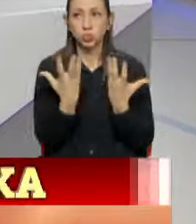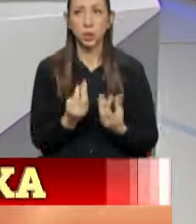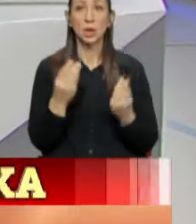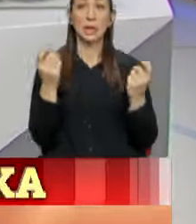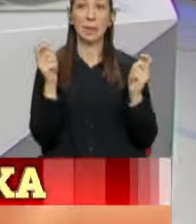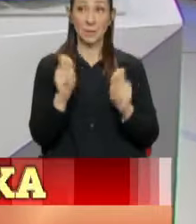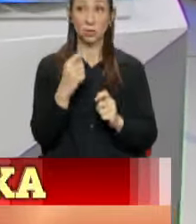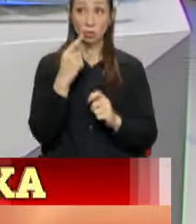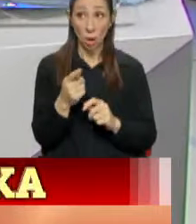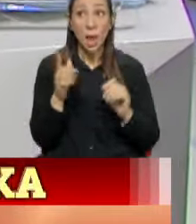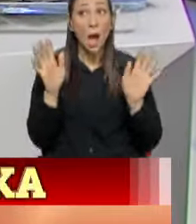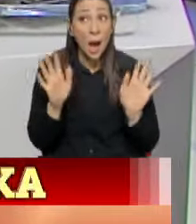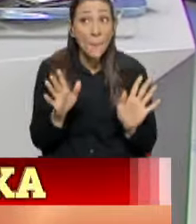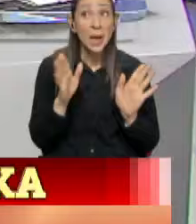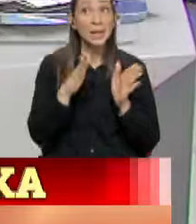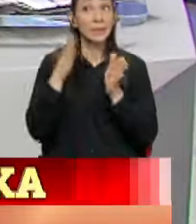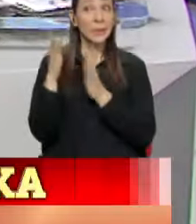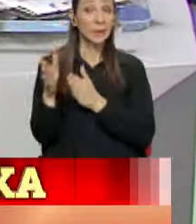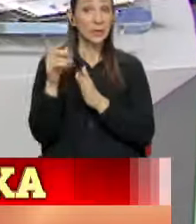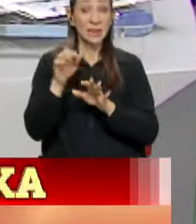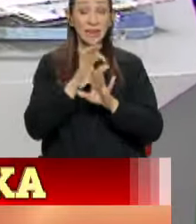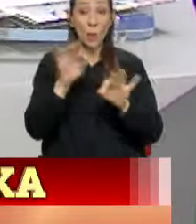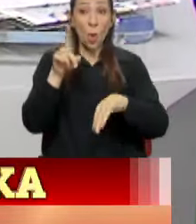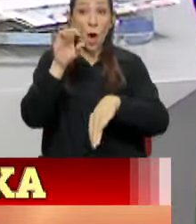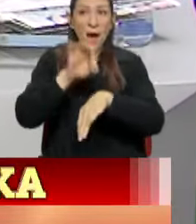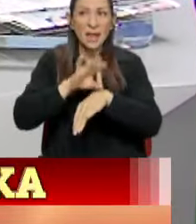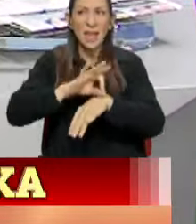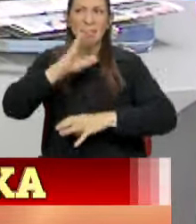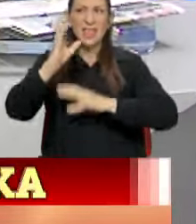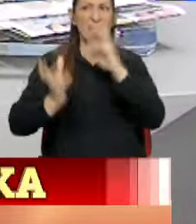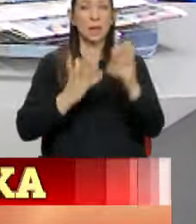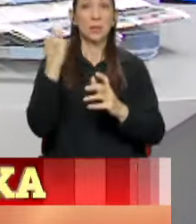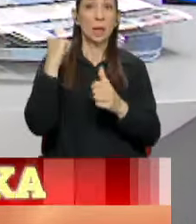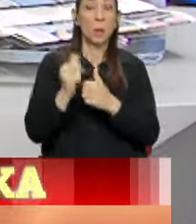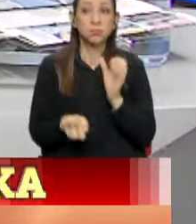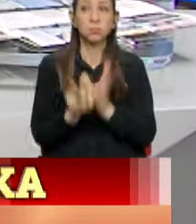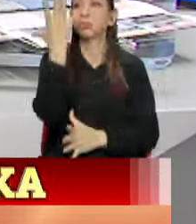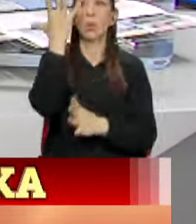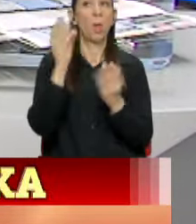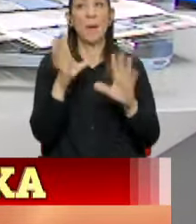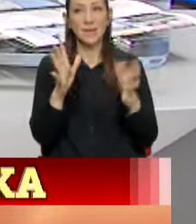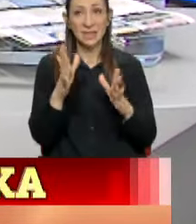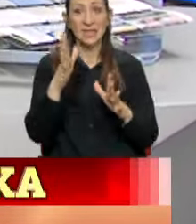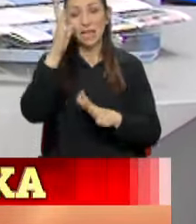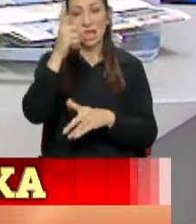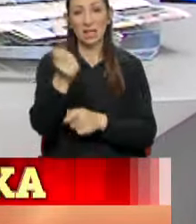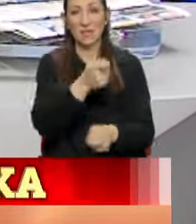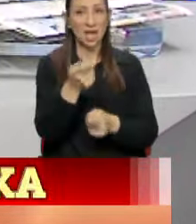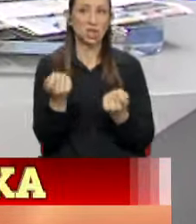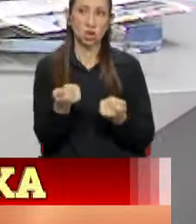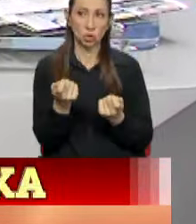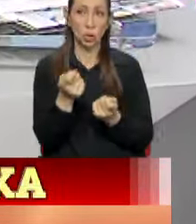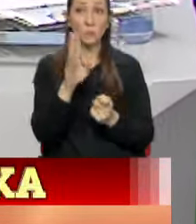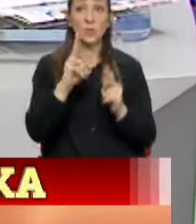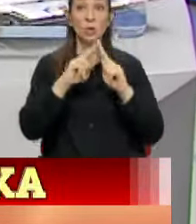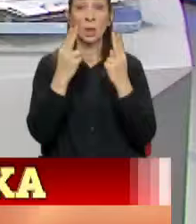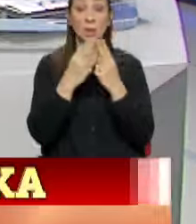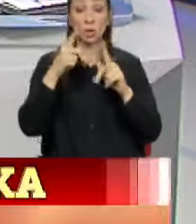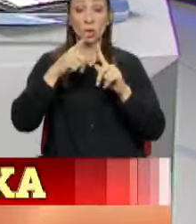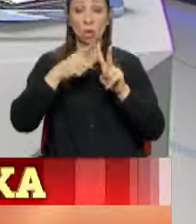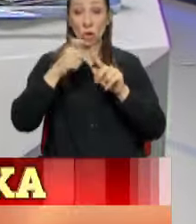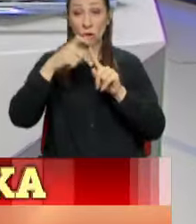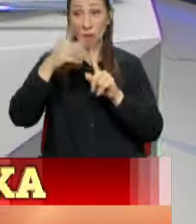söyleniyor. Ama diğer taraftan da tam o anda yangının yeniden parlaması da mümkün olabilir. İtfaiye çalışıyor. Şimdi dünya notlarını